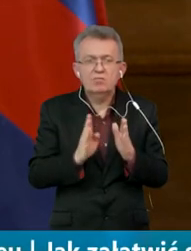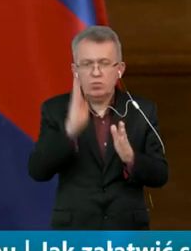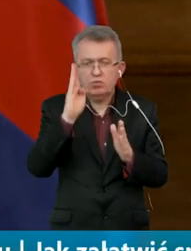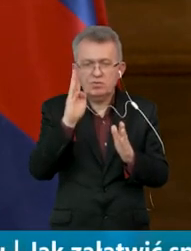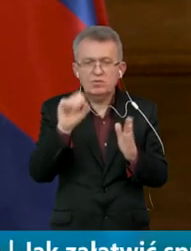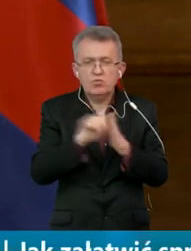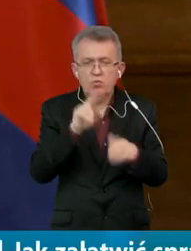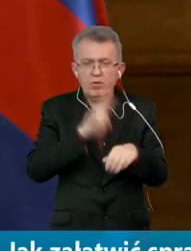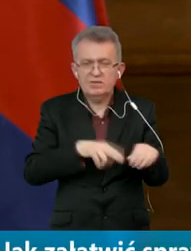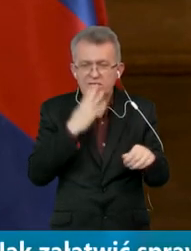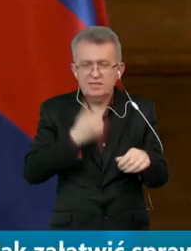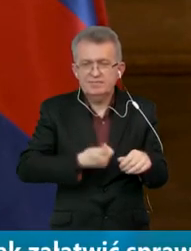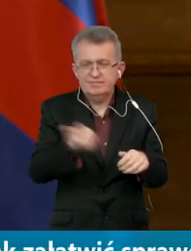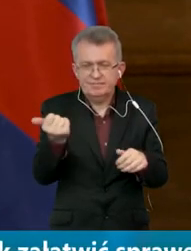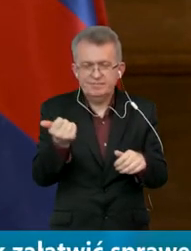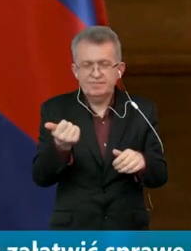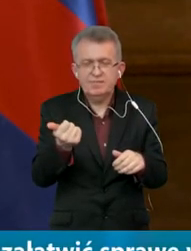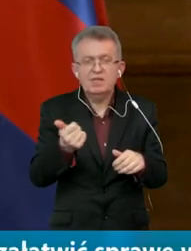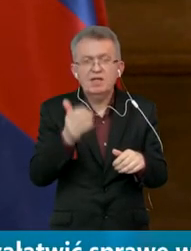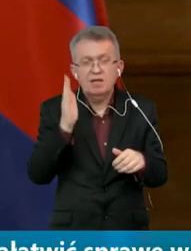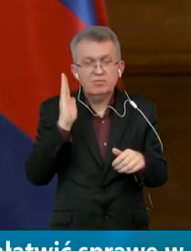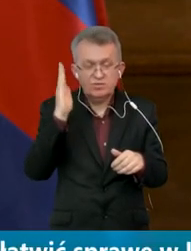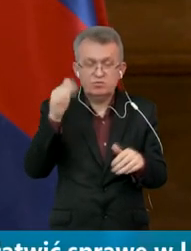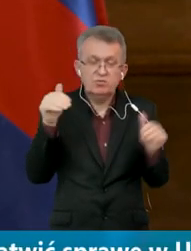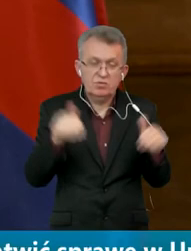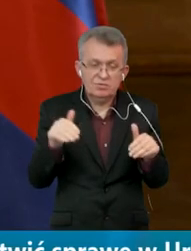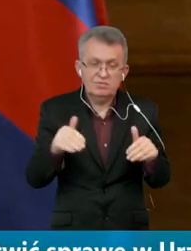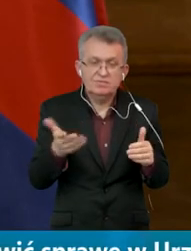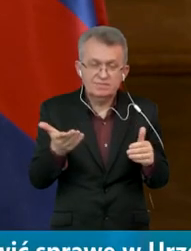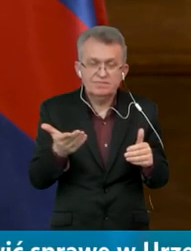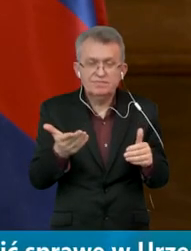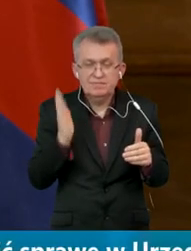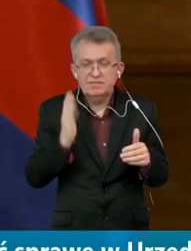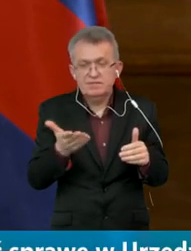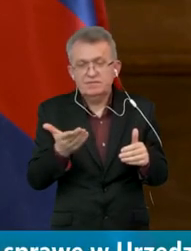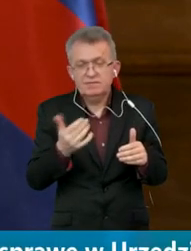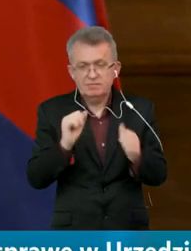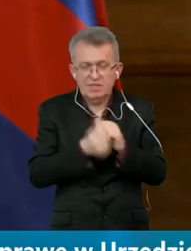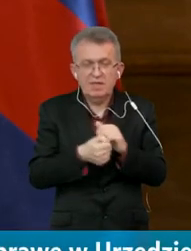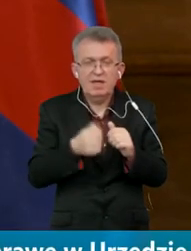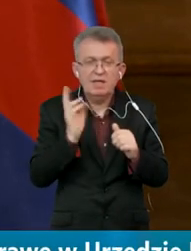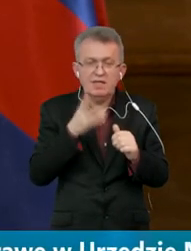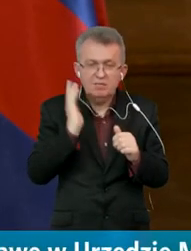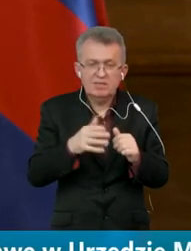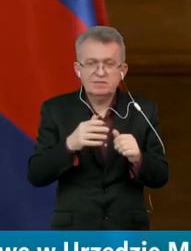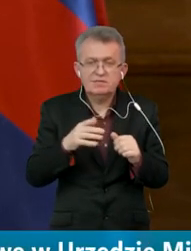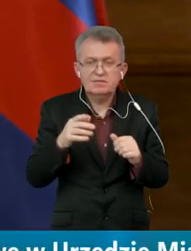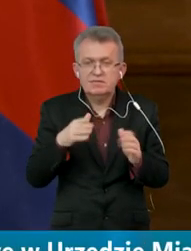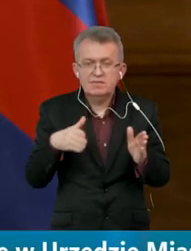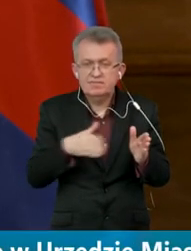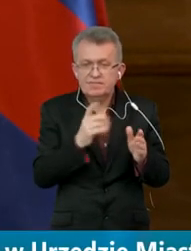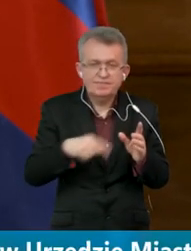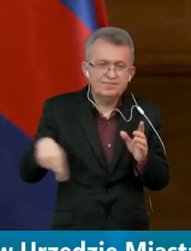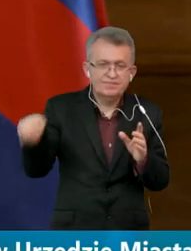do Polic. Ona pewnie kiedyś w przyszłości zginie, ale wtedy, gdy będziemy mieli już zachodnie obejście